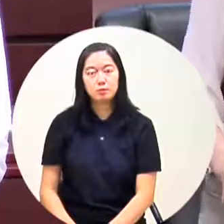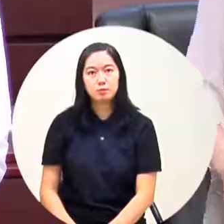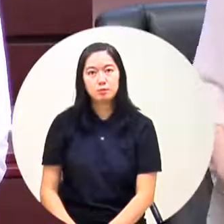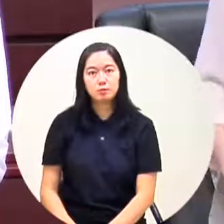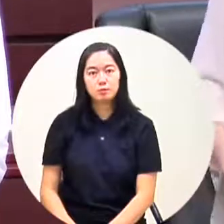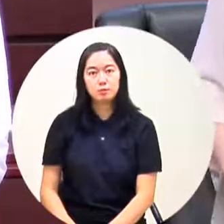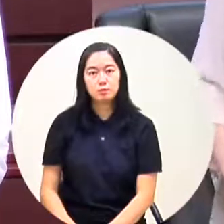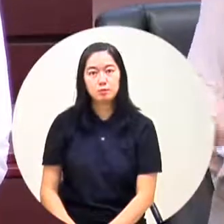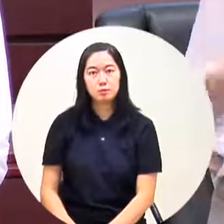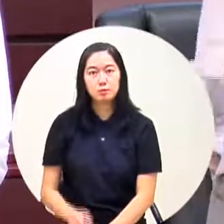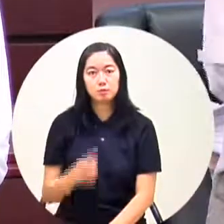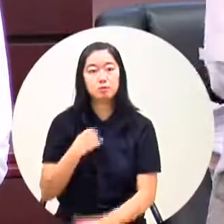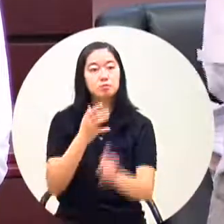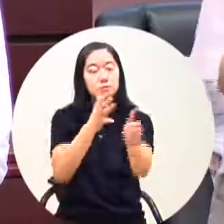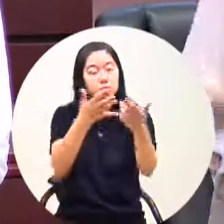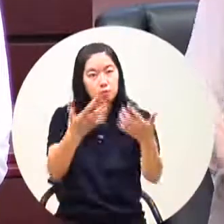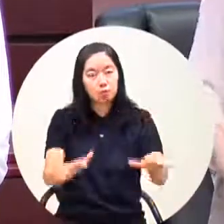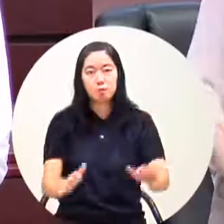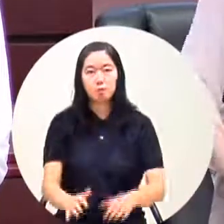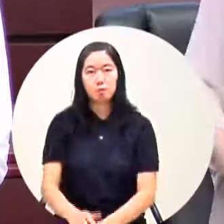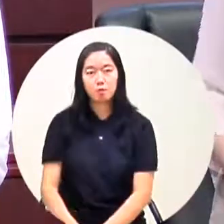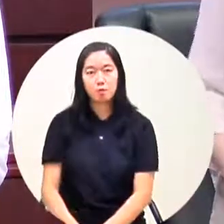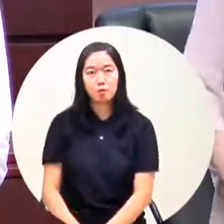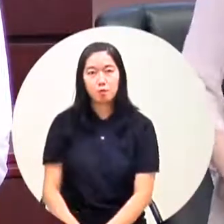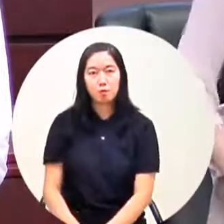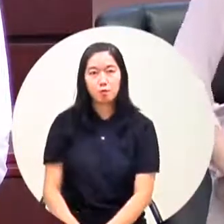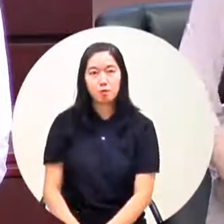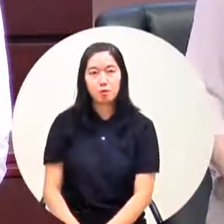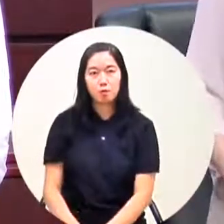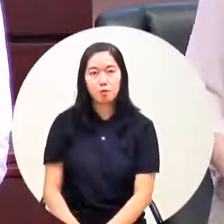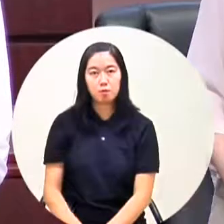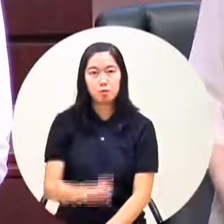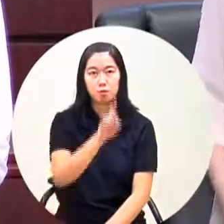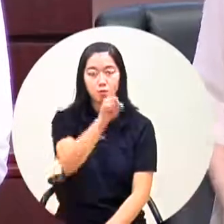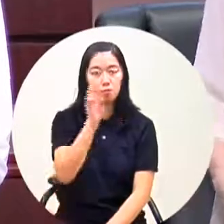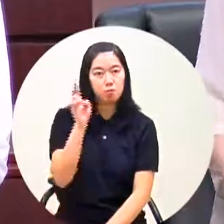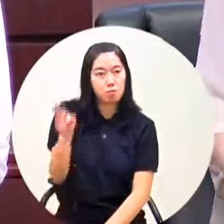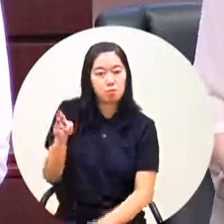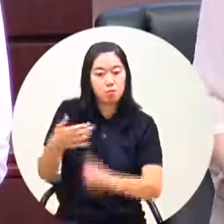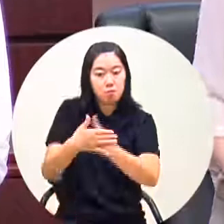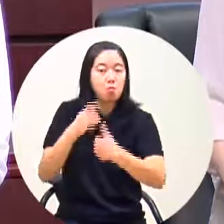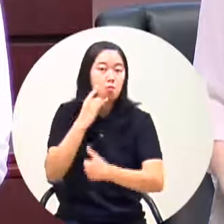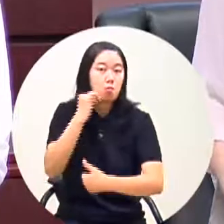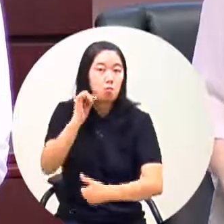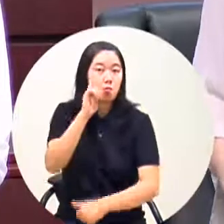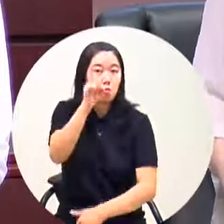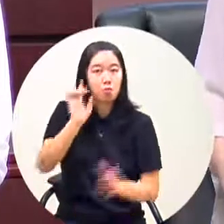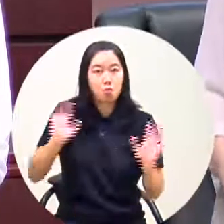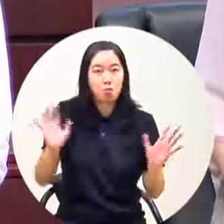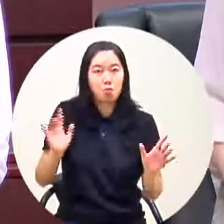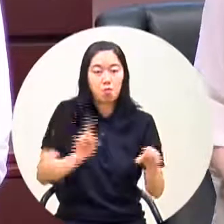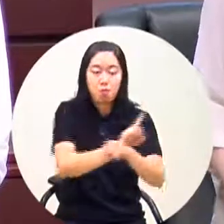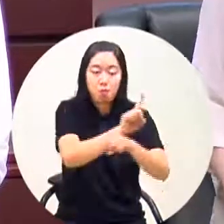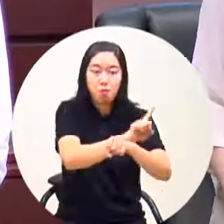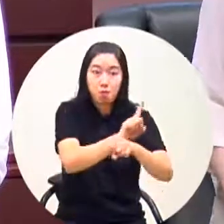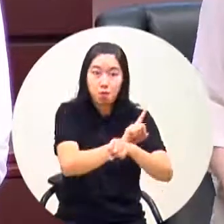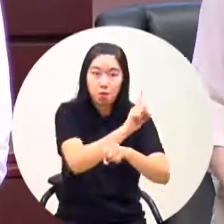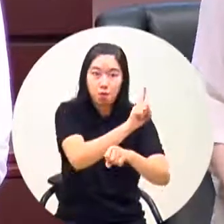我也问过你，你会不会请一个保姆照顾你的小孩一个小时，给他四个小时的